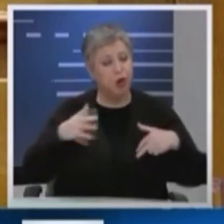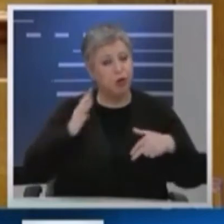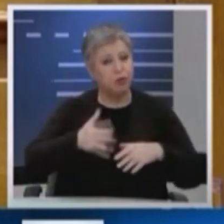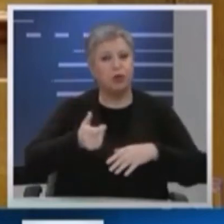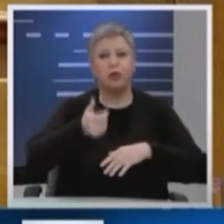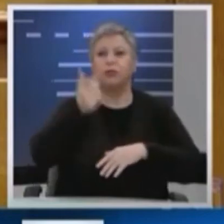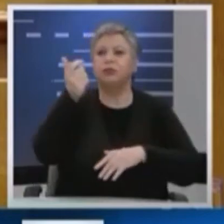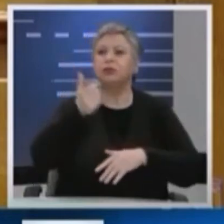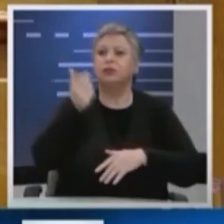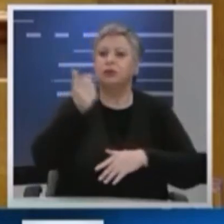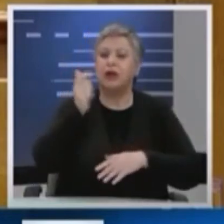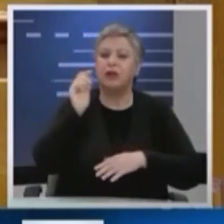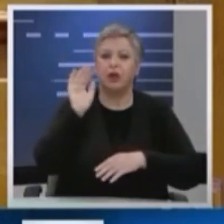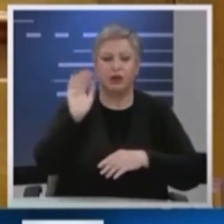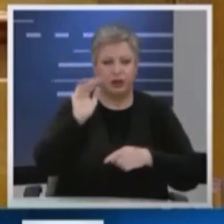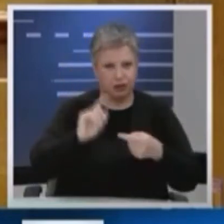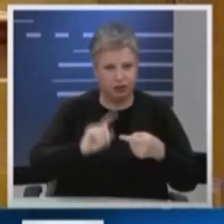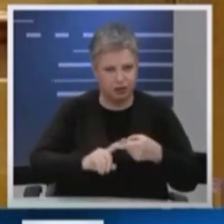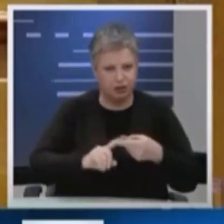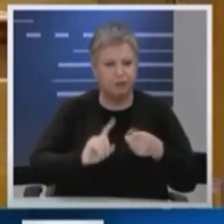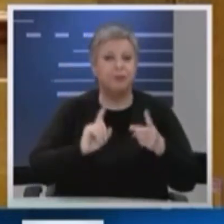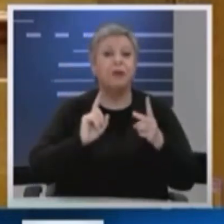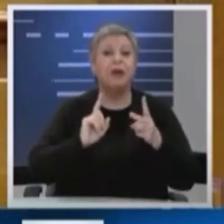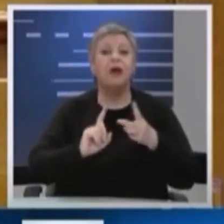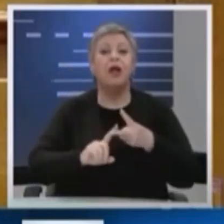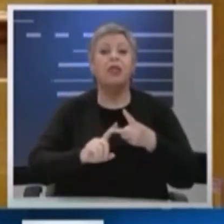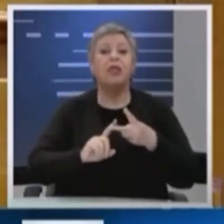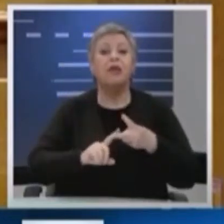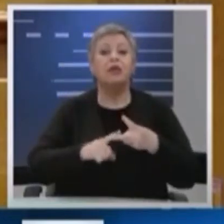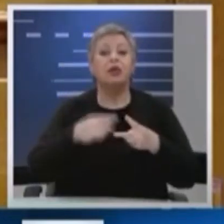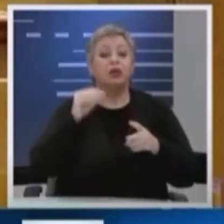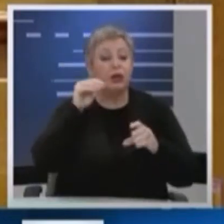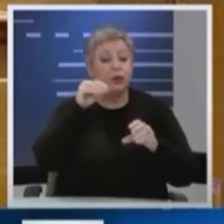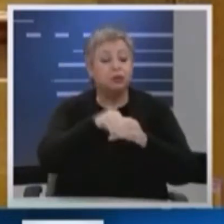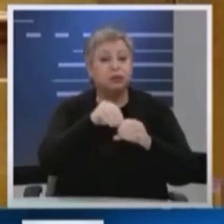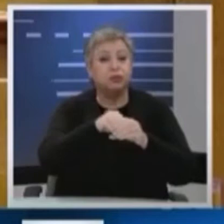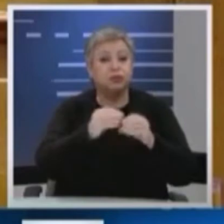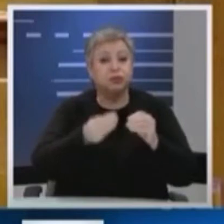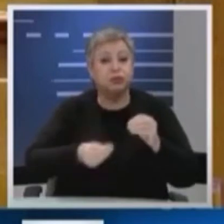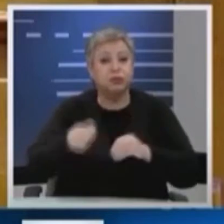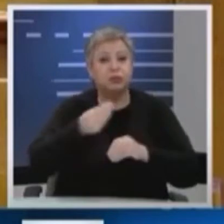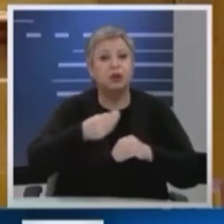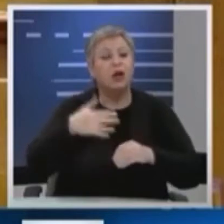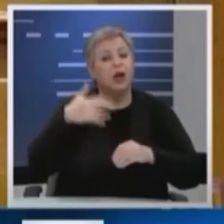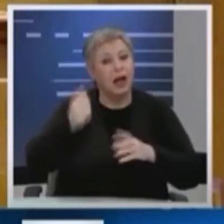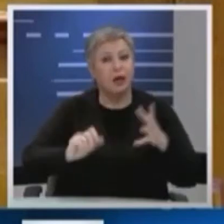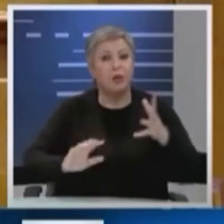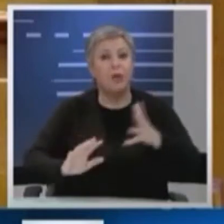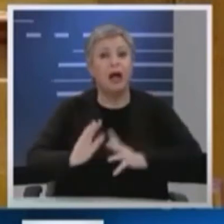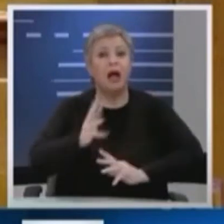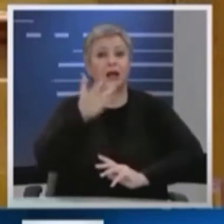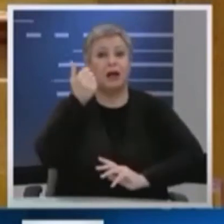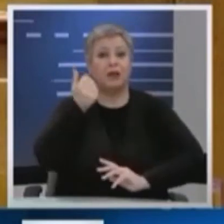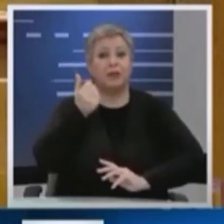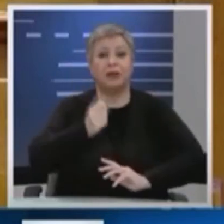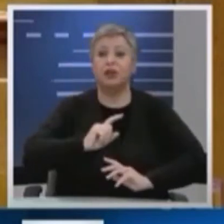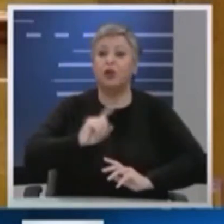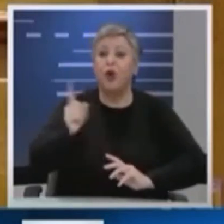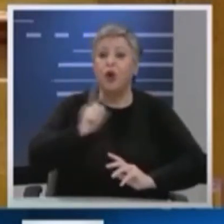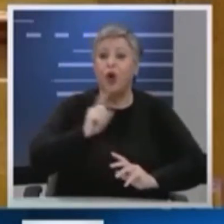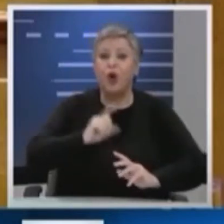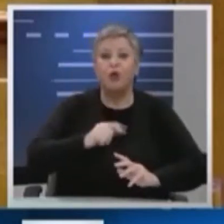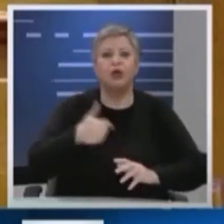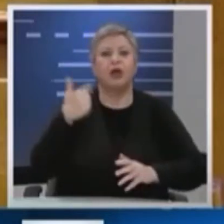αγορές. Η δεύτερη, ότι το πλεώνασμα προκύπτει ως αποτέλεσμα του ρυθμού ανάπτυξης και όχι ως προϊόν περαιτέρω